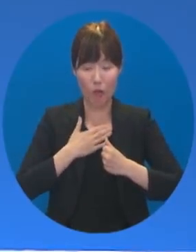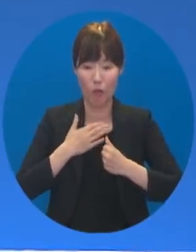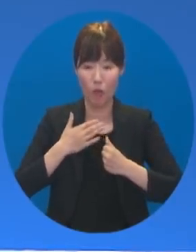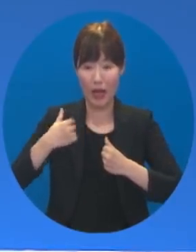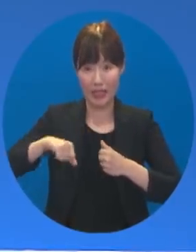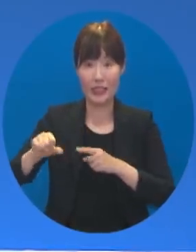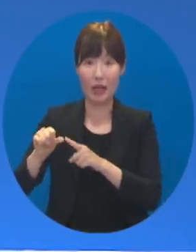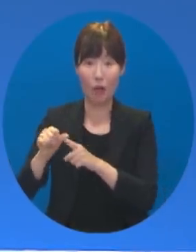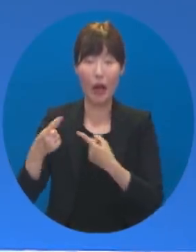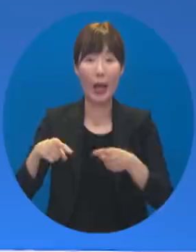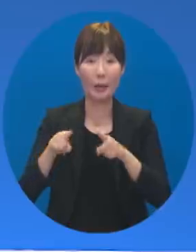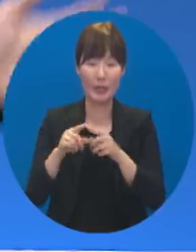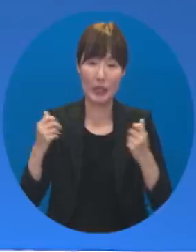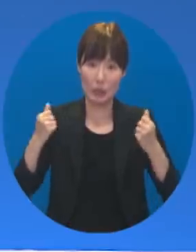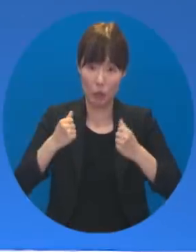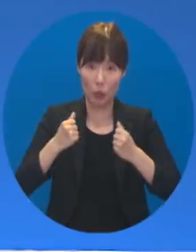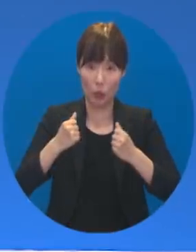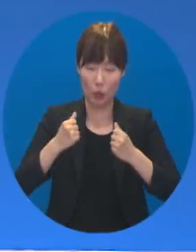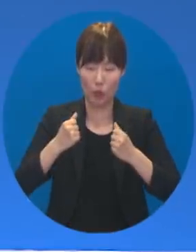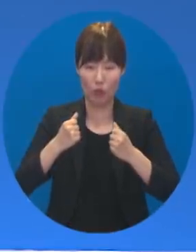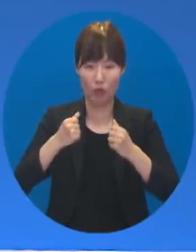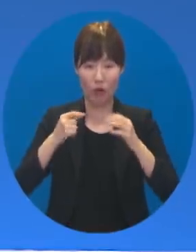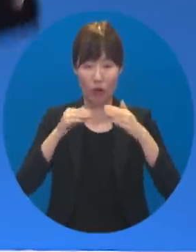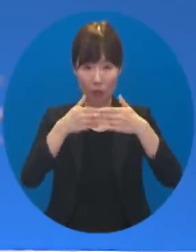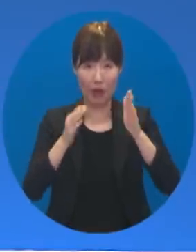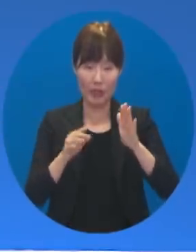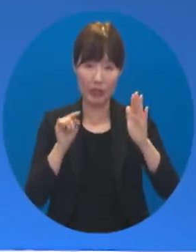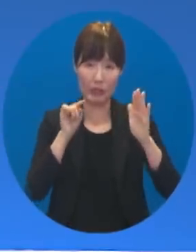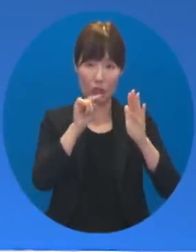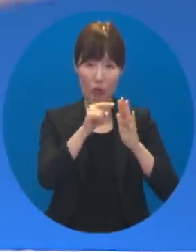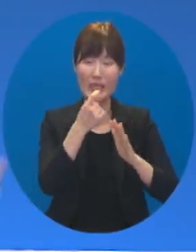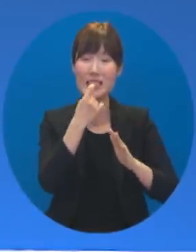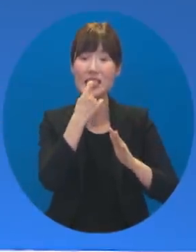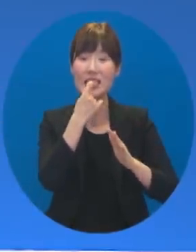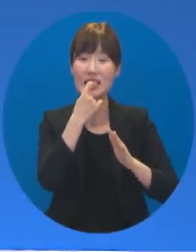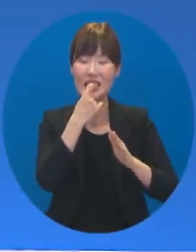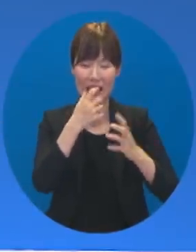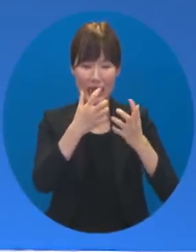됐는데 그 방 안도 하얘요. 다 기계도 하얗고 전부 다